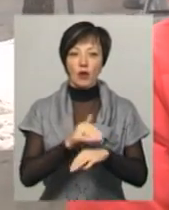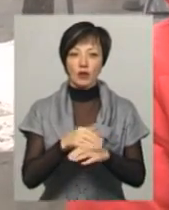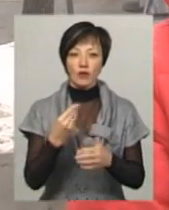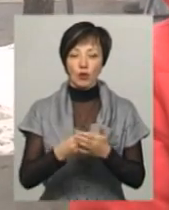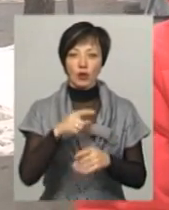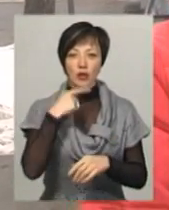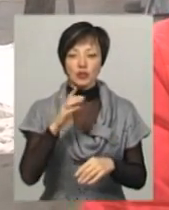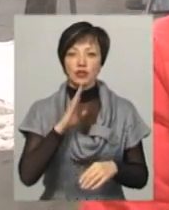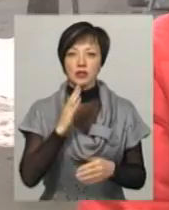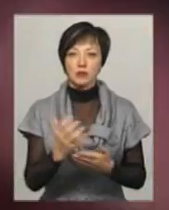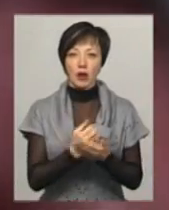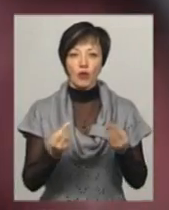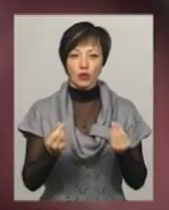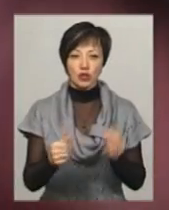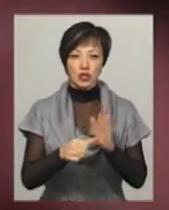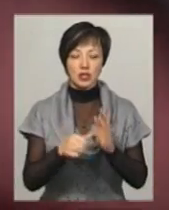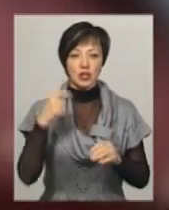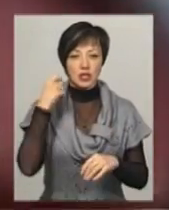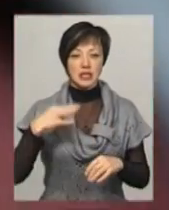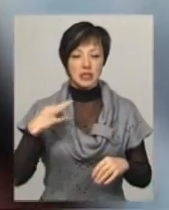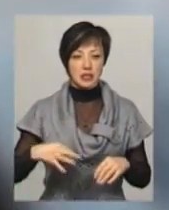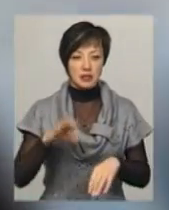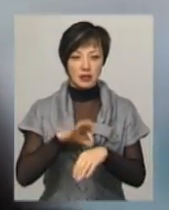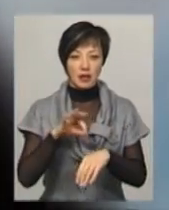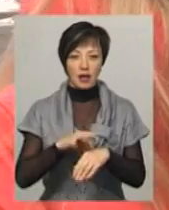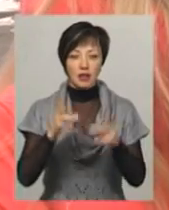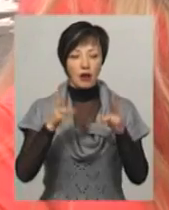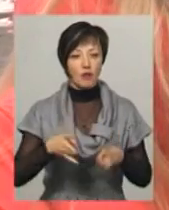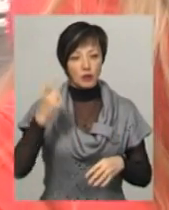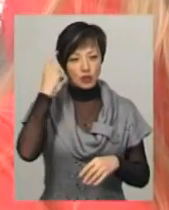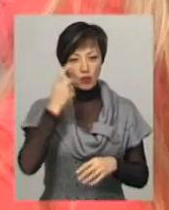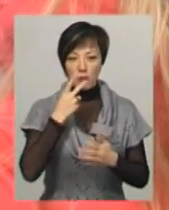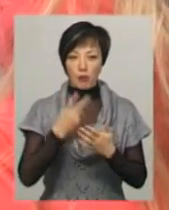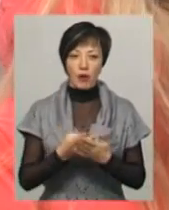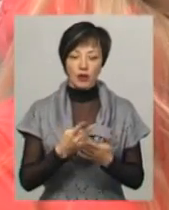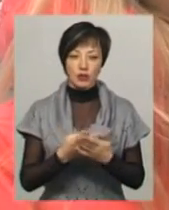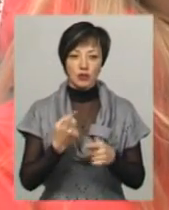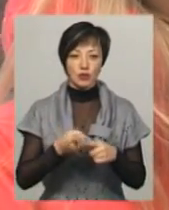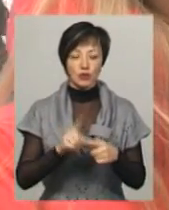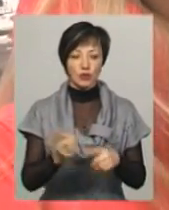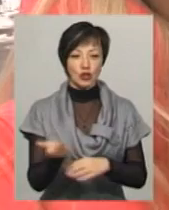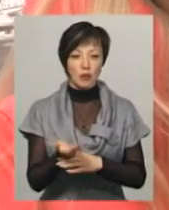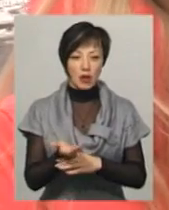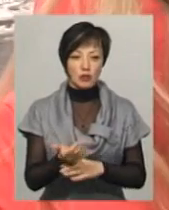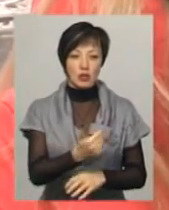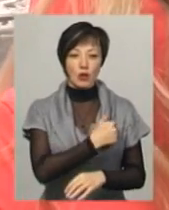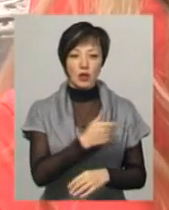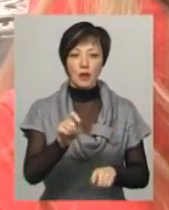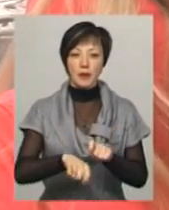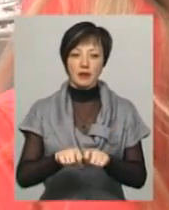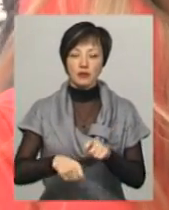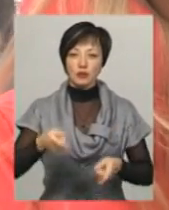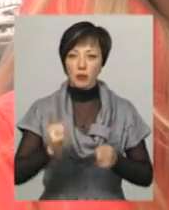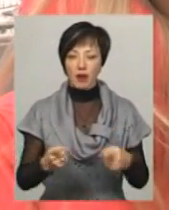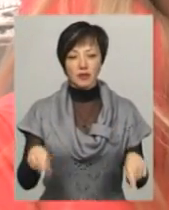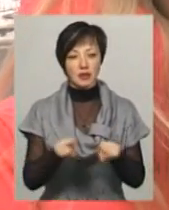Карпова. Каже, жінка збирала кошти для 6-річного сина з діагнозом травма черепа. Побачили оцю жебрачку і захотіли перевірити, чи